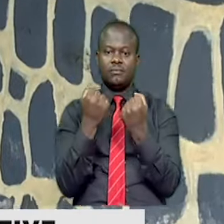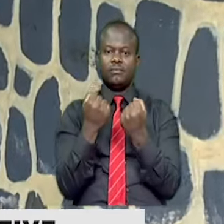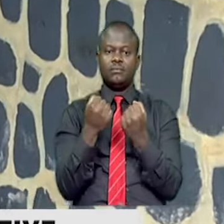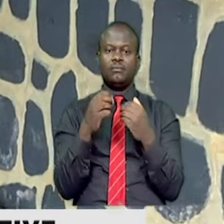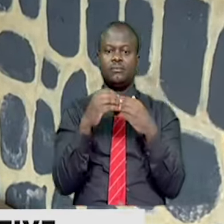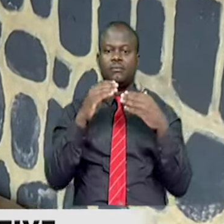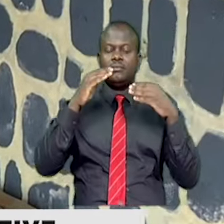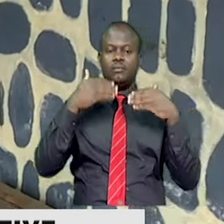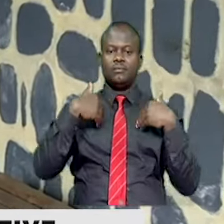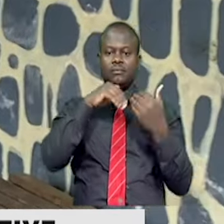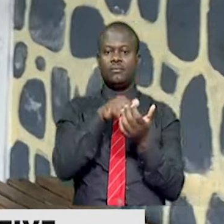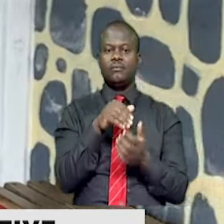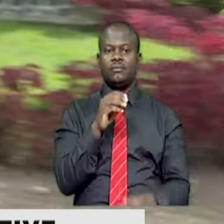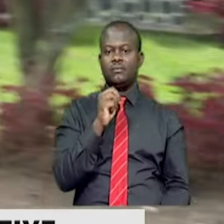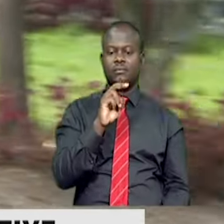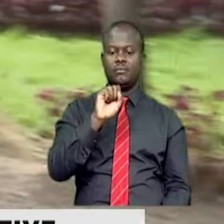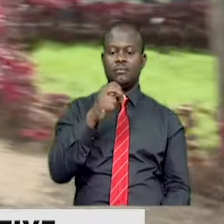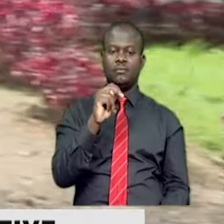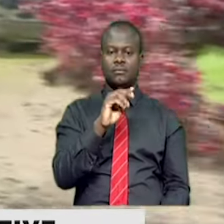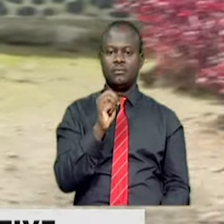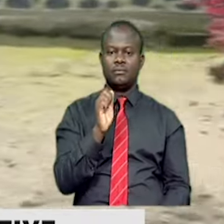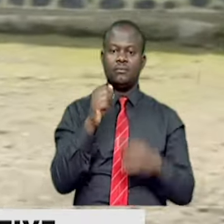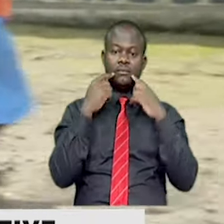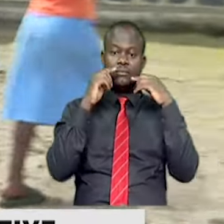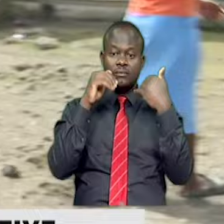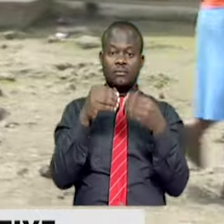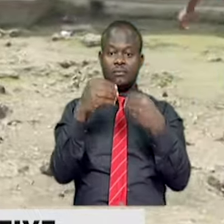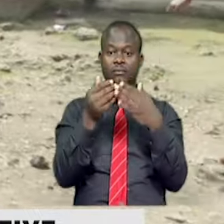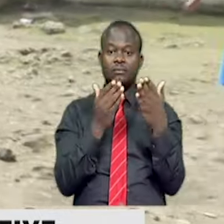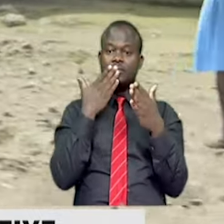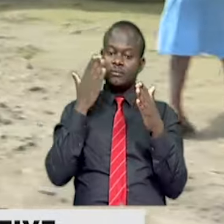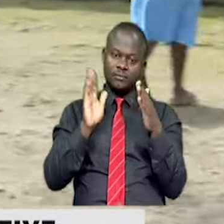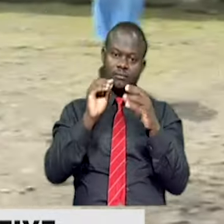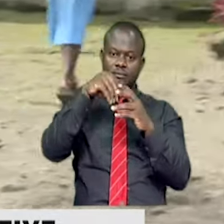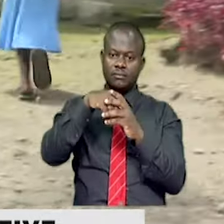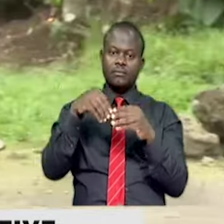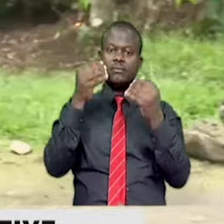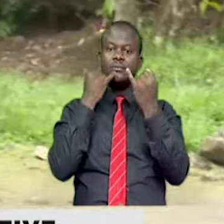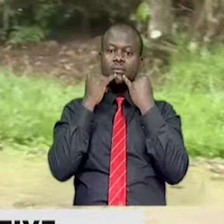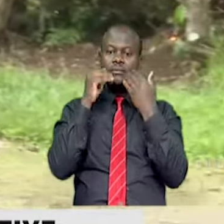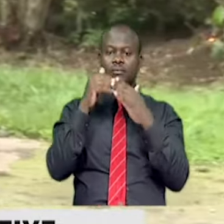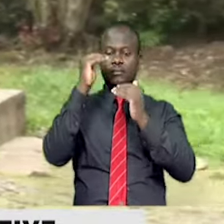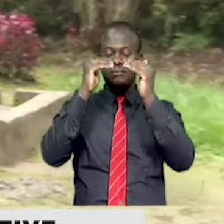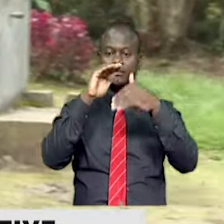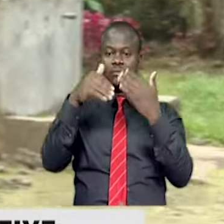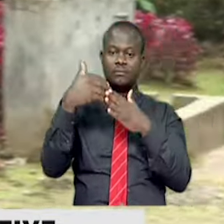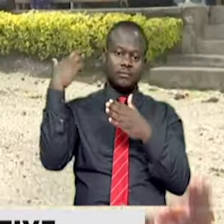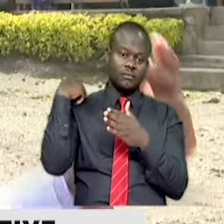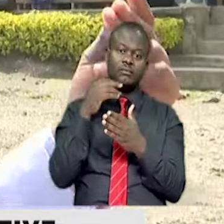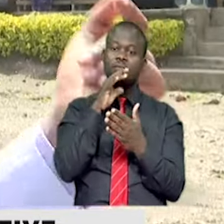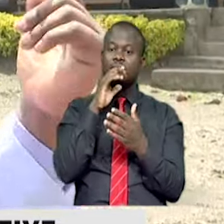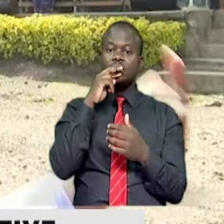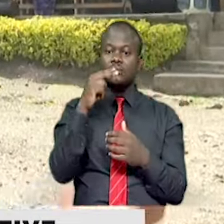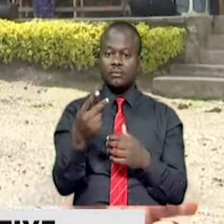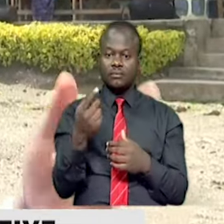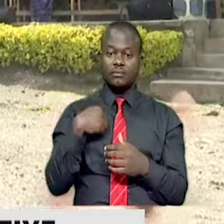cya Shingiro Mushimimana Ernest avuga ko ibyo bituma batanga serivisi mbi ku bakigana ngo batanze amakuru ku nzego bireba bategereje ibisubizo